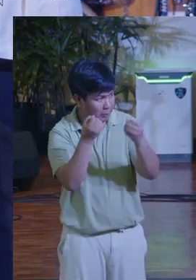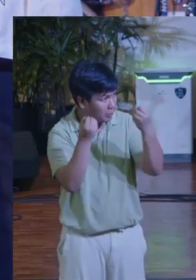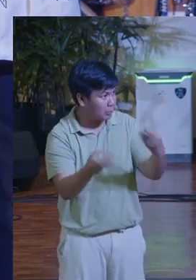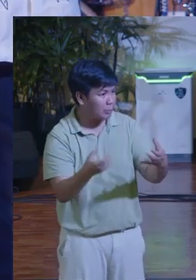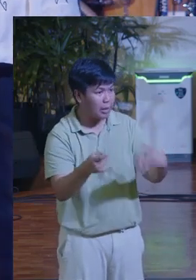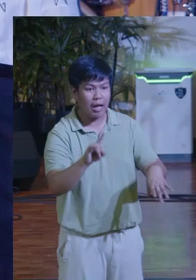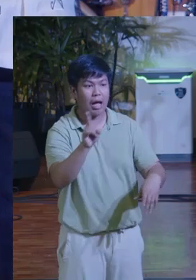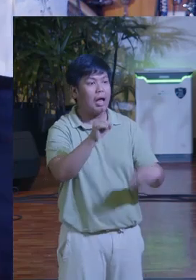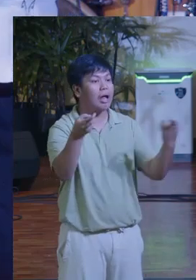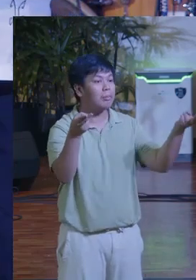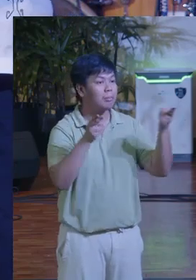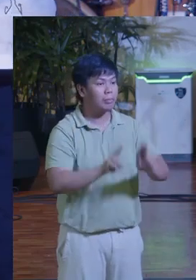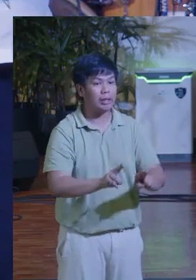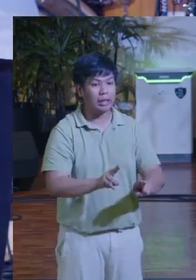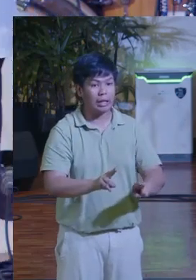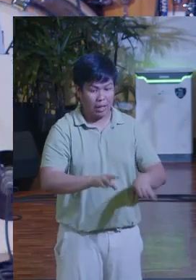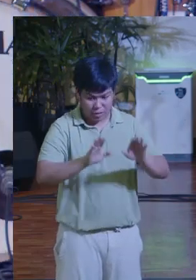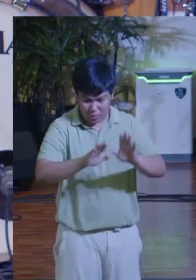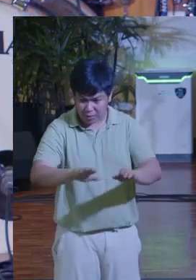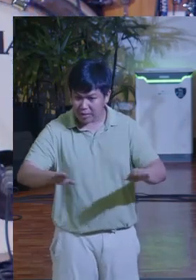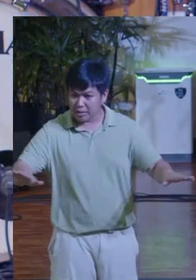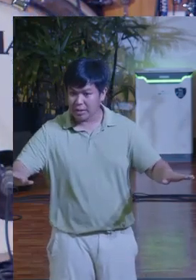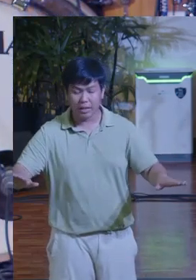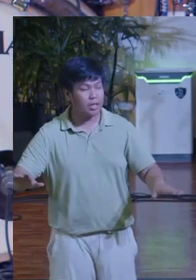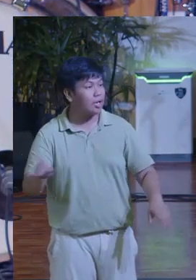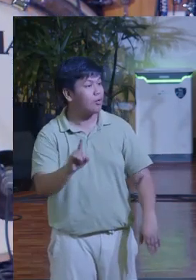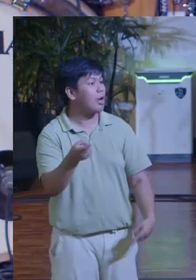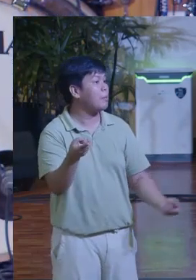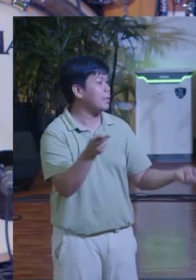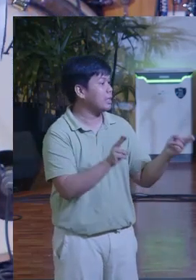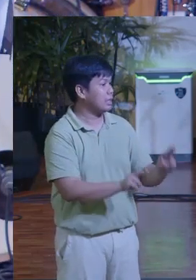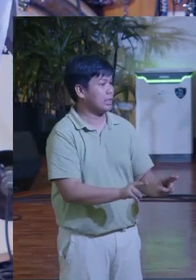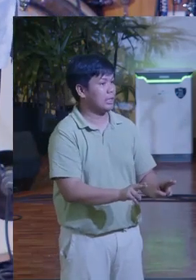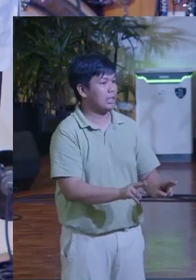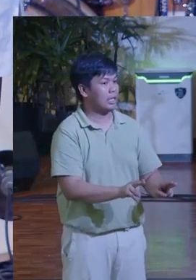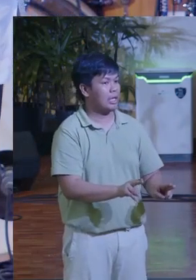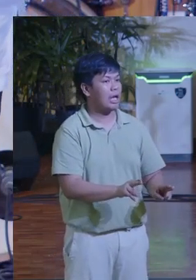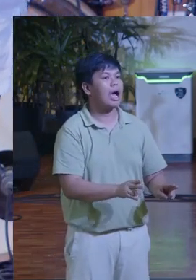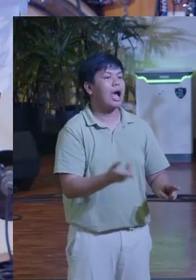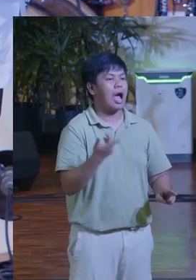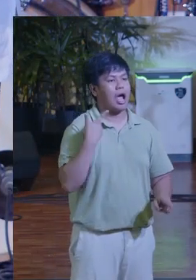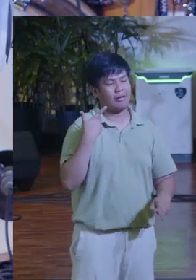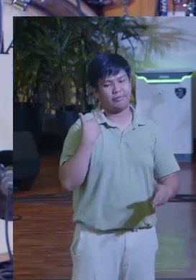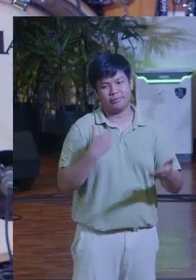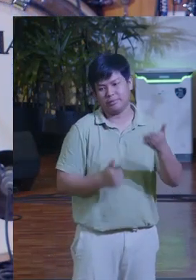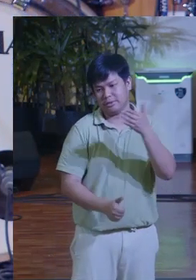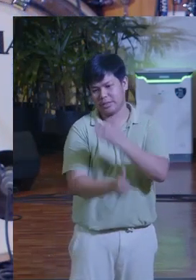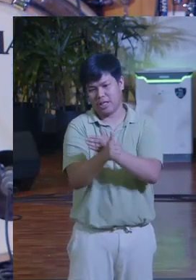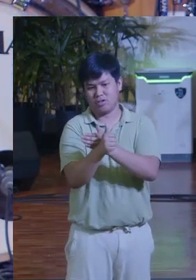ang kanilang kanilang anak na si Moses ay